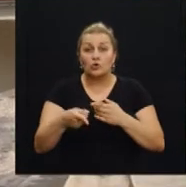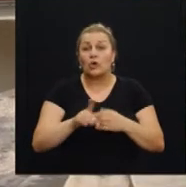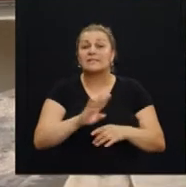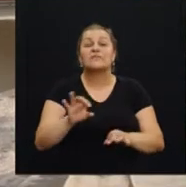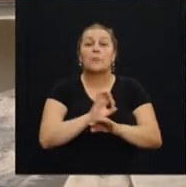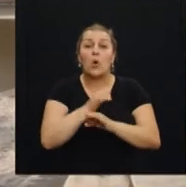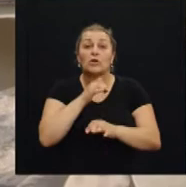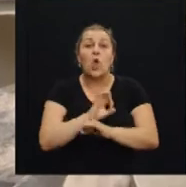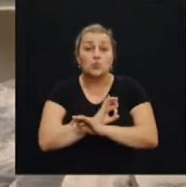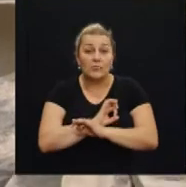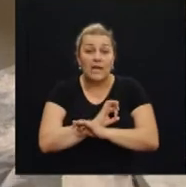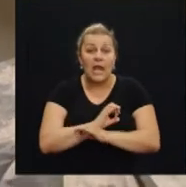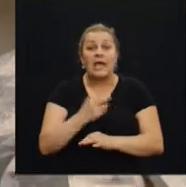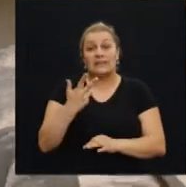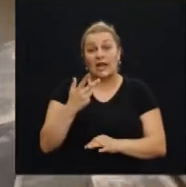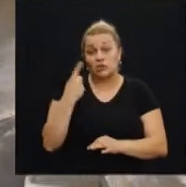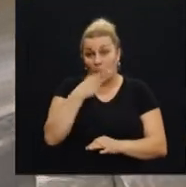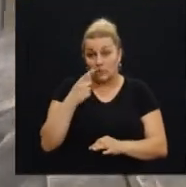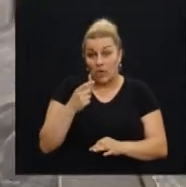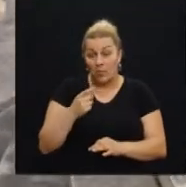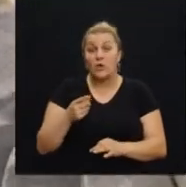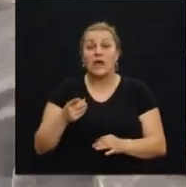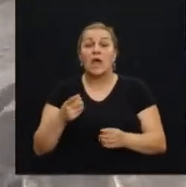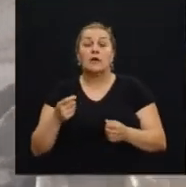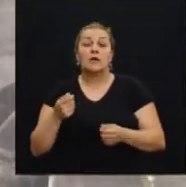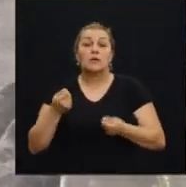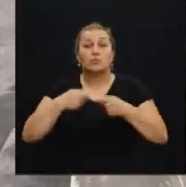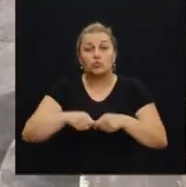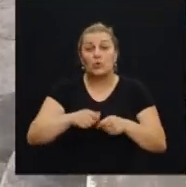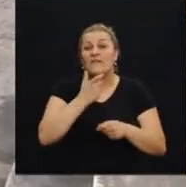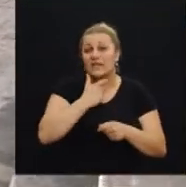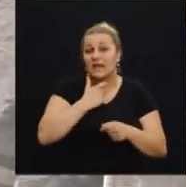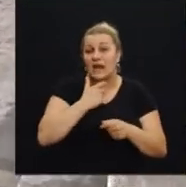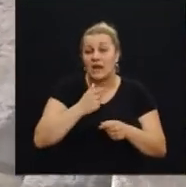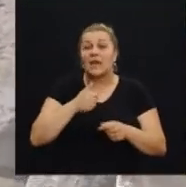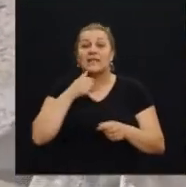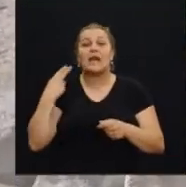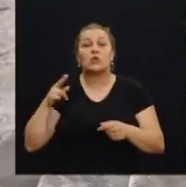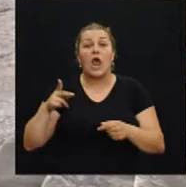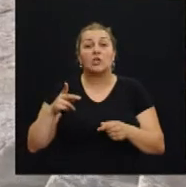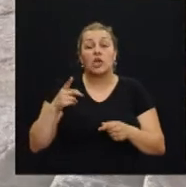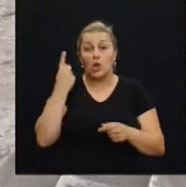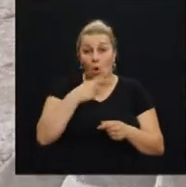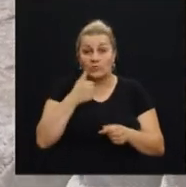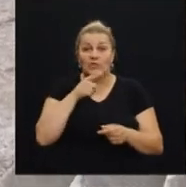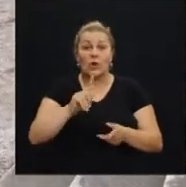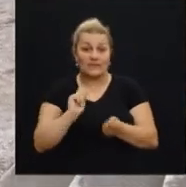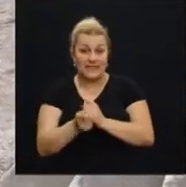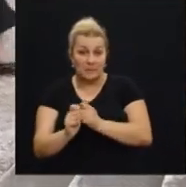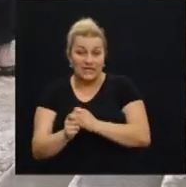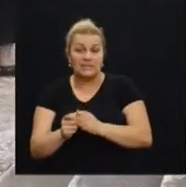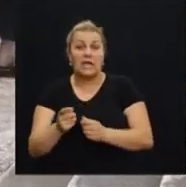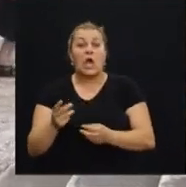umrle pripadnike 3. omiške bojne, čelnici udruge veterana te iste bojne, gradonačelnik Omiša i njegovi zamjenici,